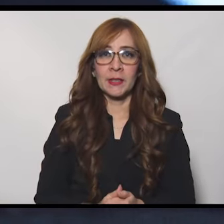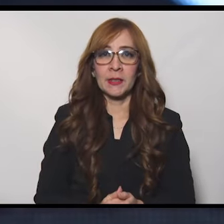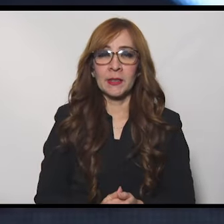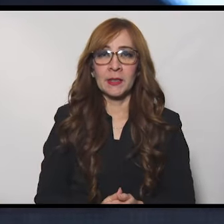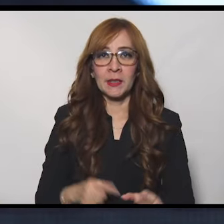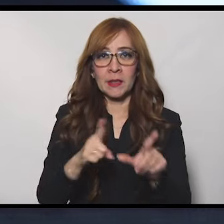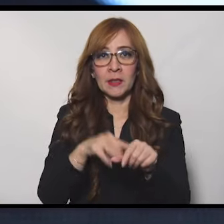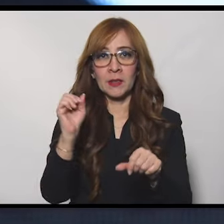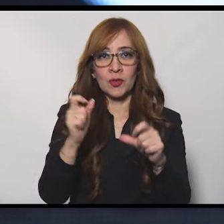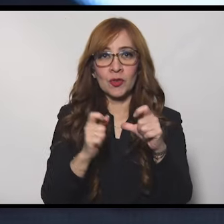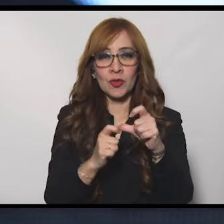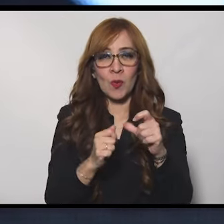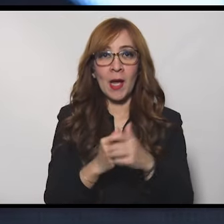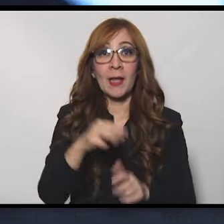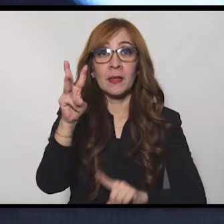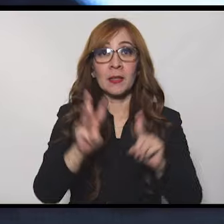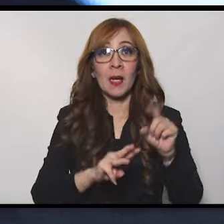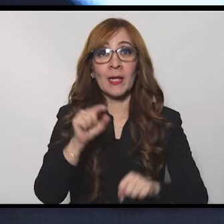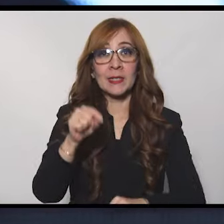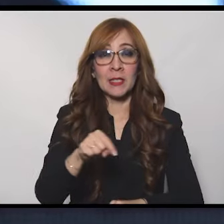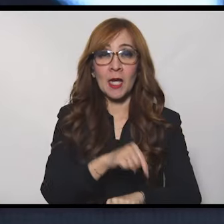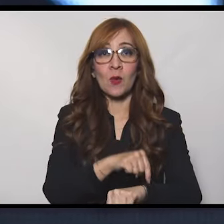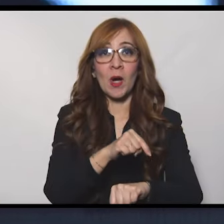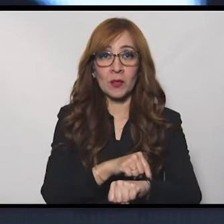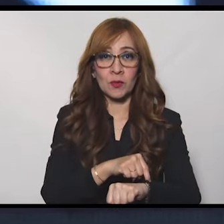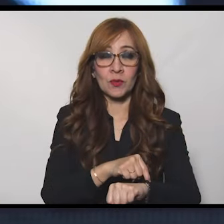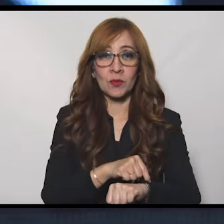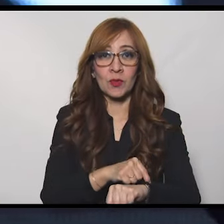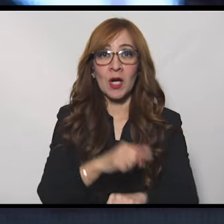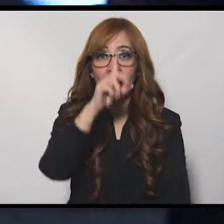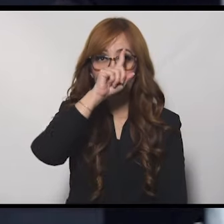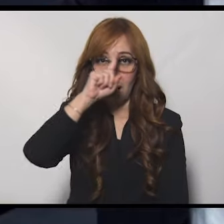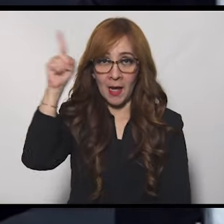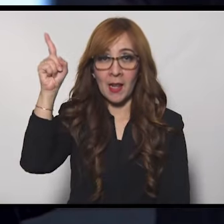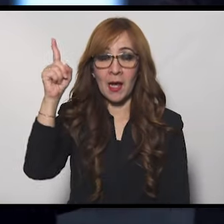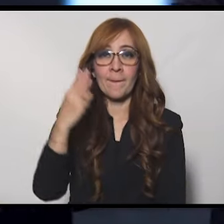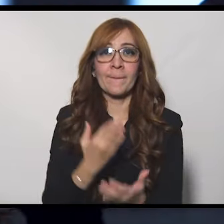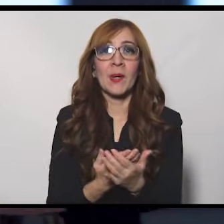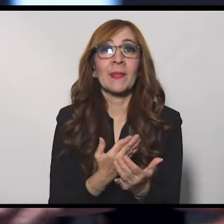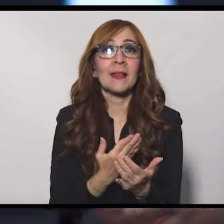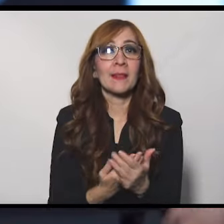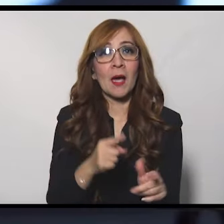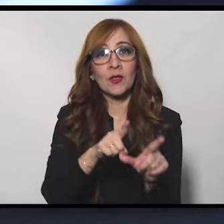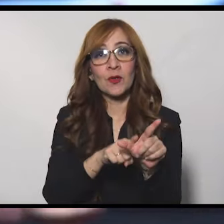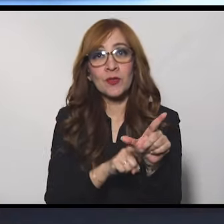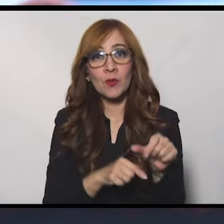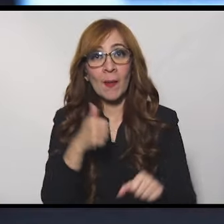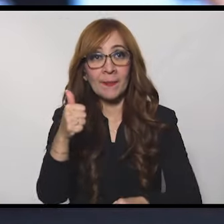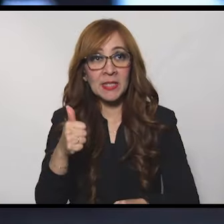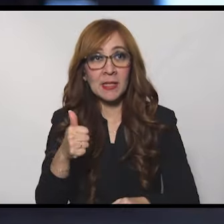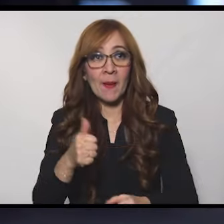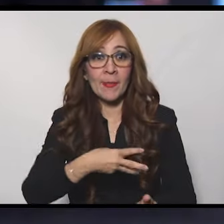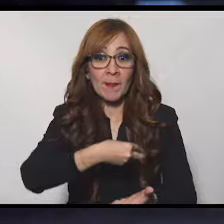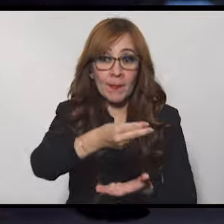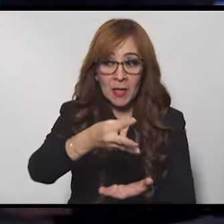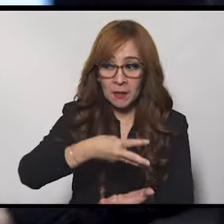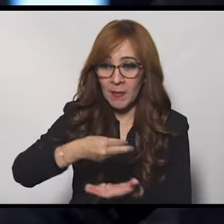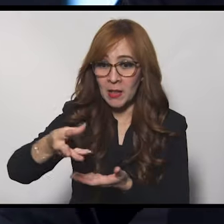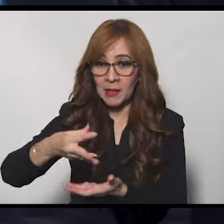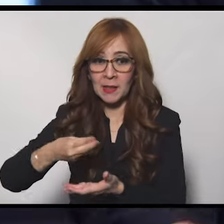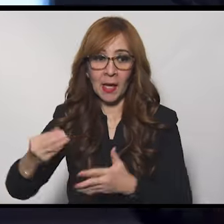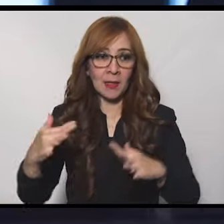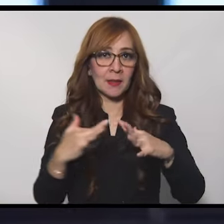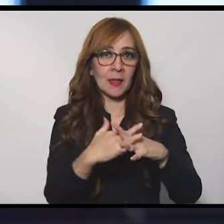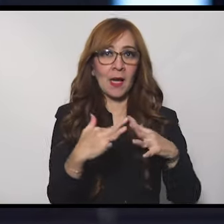Yosua 13 ini adalah momen di mana Allah meminta Yosua untuk bisa membagi-bagikan tanah